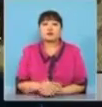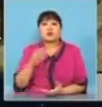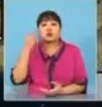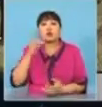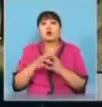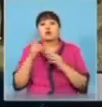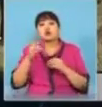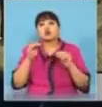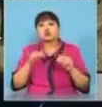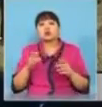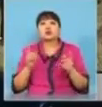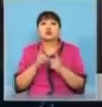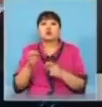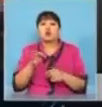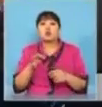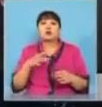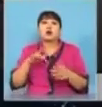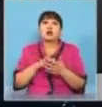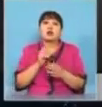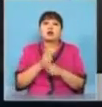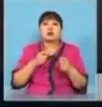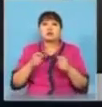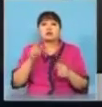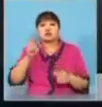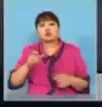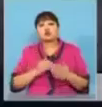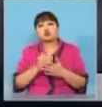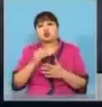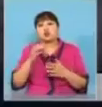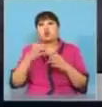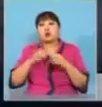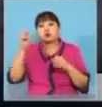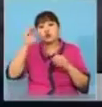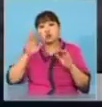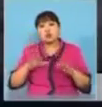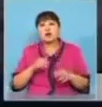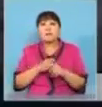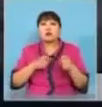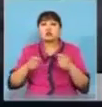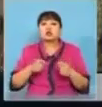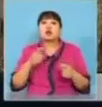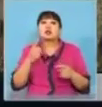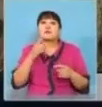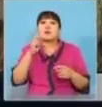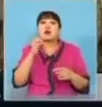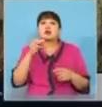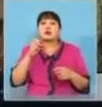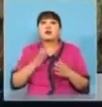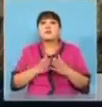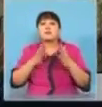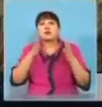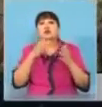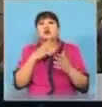Ақтөбе ауыл шаруашылығы колледжіне жиналған облыс және қала әкімдігі қызметкерлері мен жоғары және орта оқу орындарының басшылары алдымен Бәйтерек монументінің